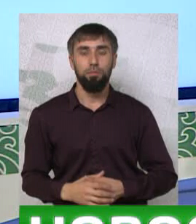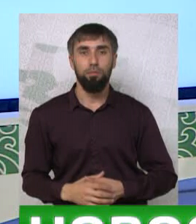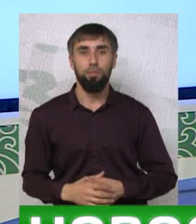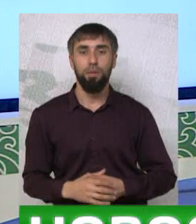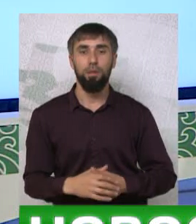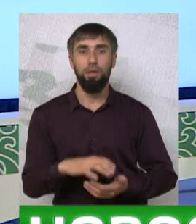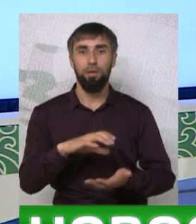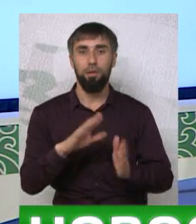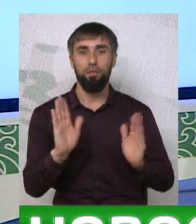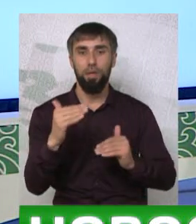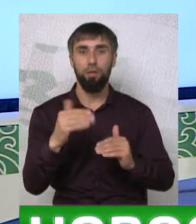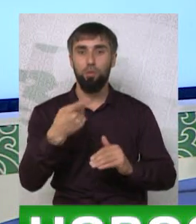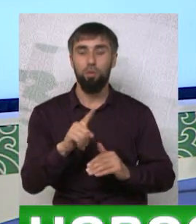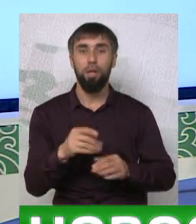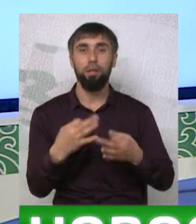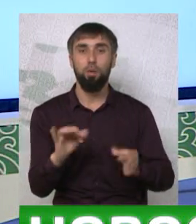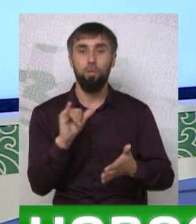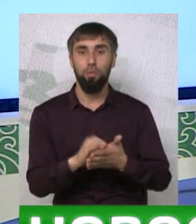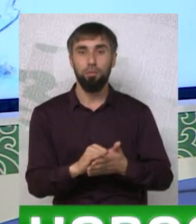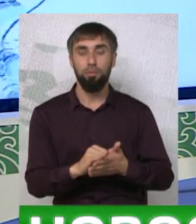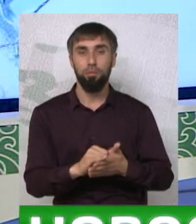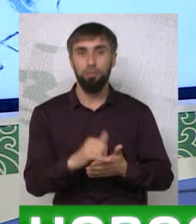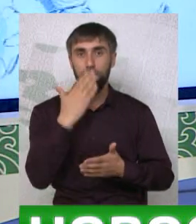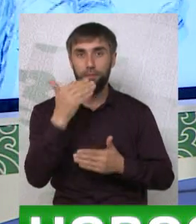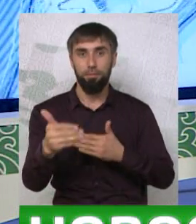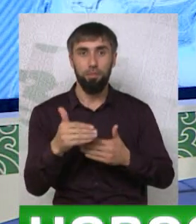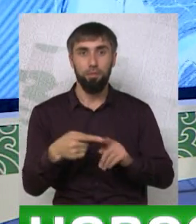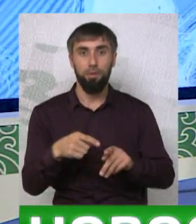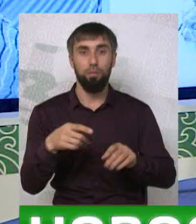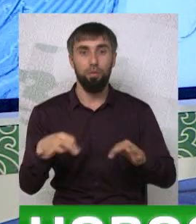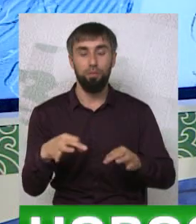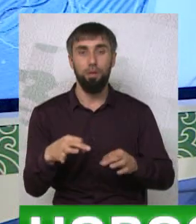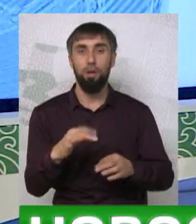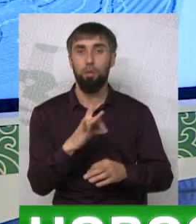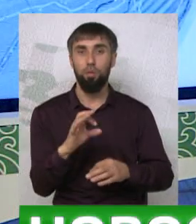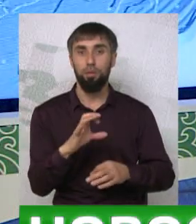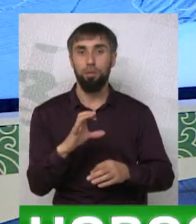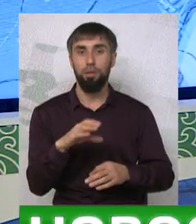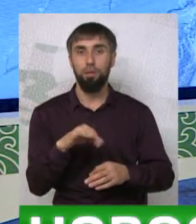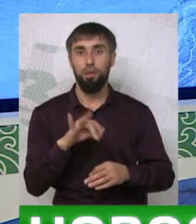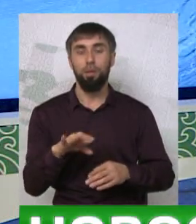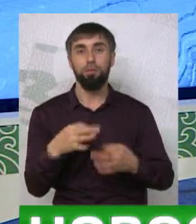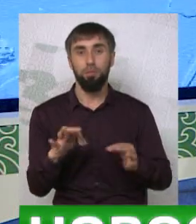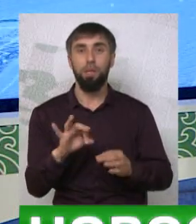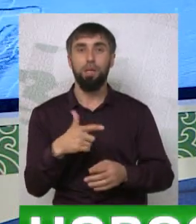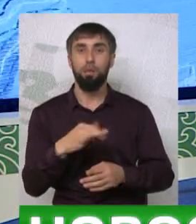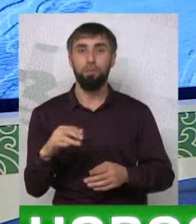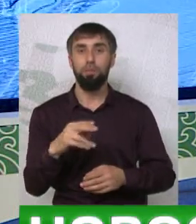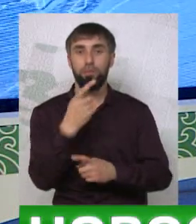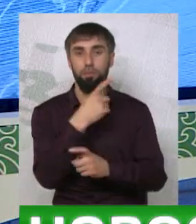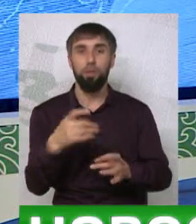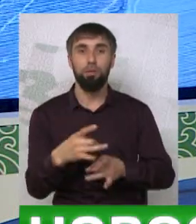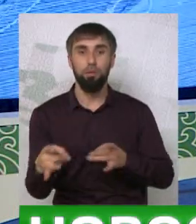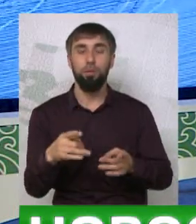квадратные номера разрешили устанавливать спереди автомобиля росстандарт внёс изменения в гост а ГИБДД направило в регионы